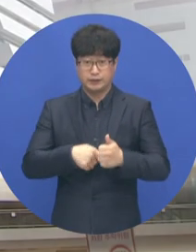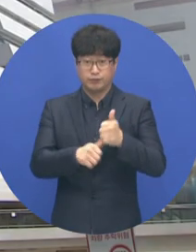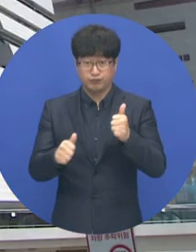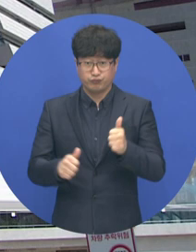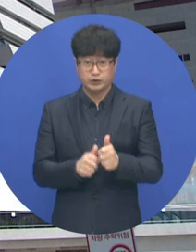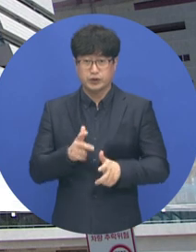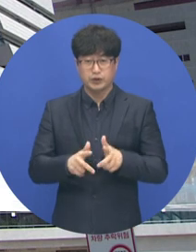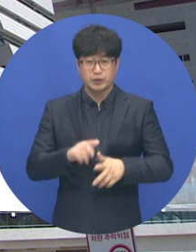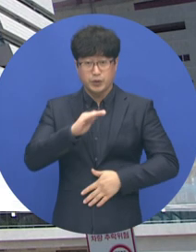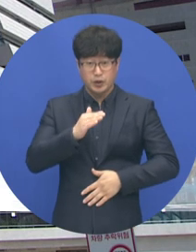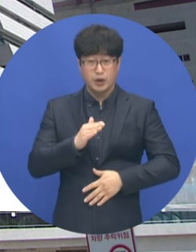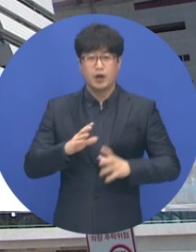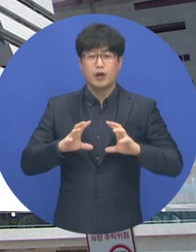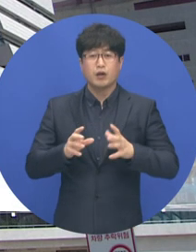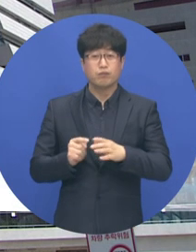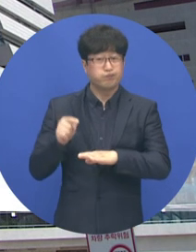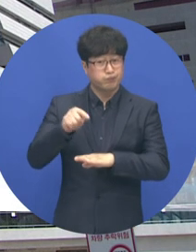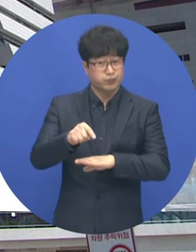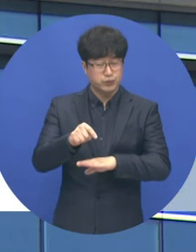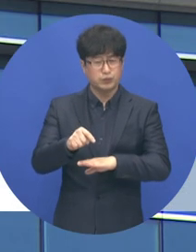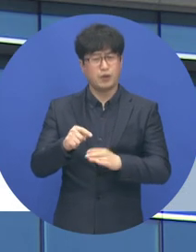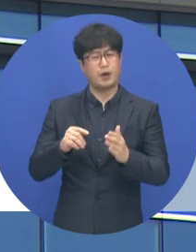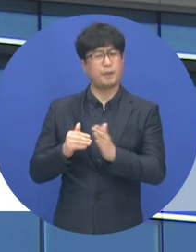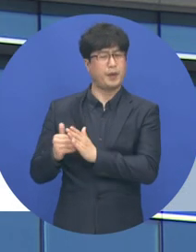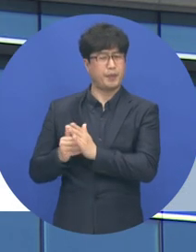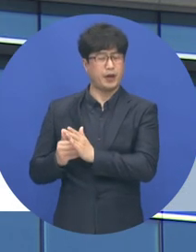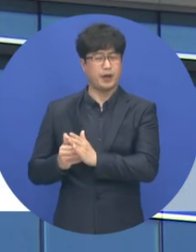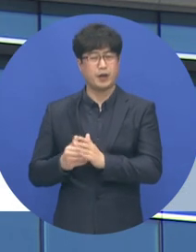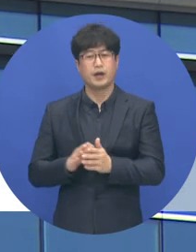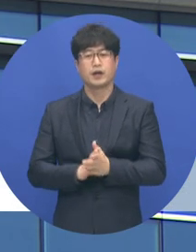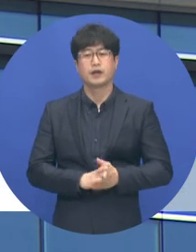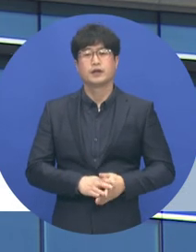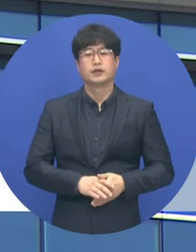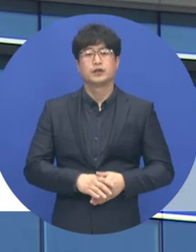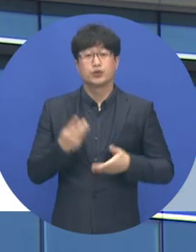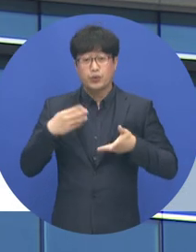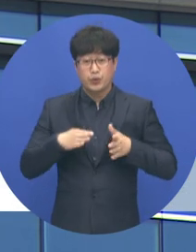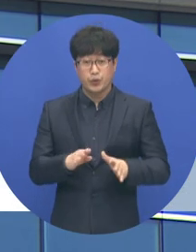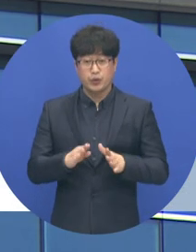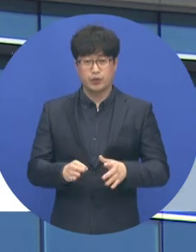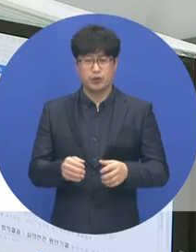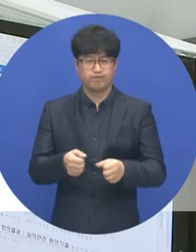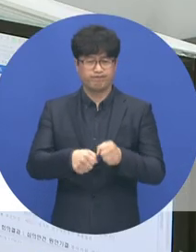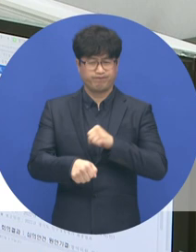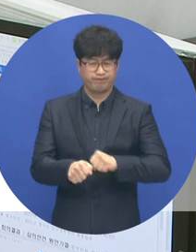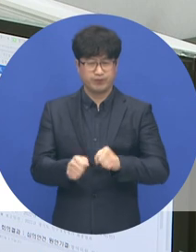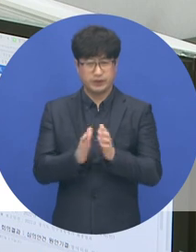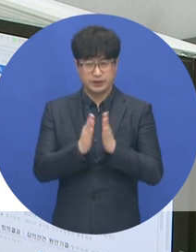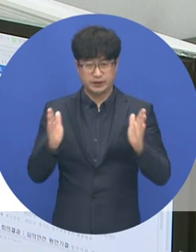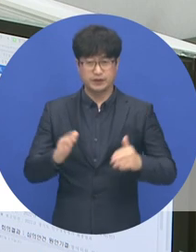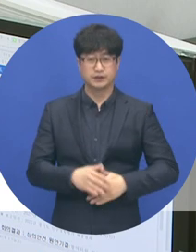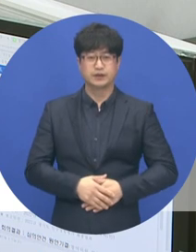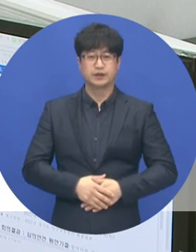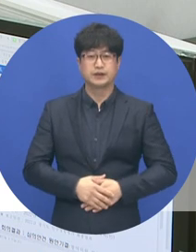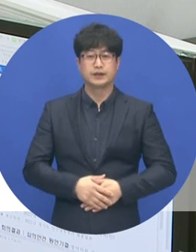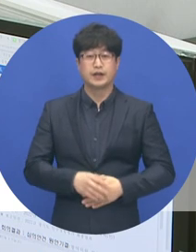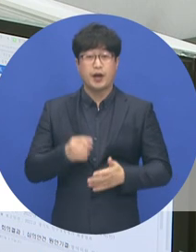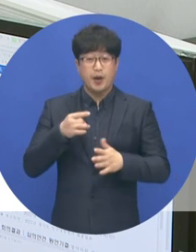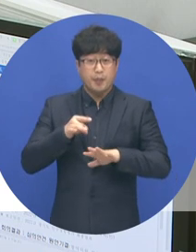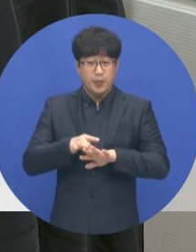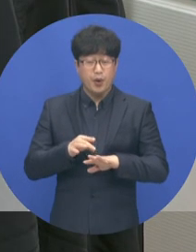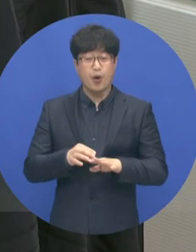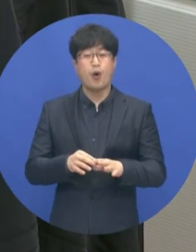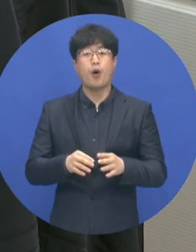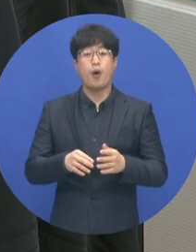예산이 지난해 국회 문턱을 넘지 못하면서 답보 상태에 빠지자 경기도가 팔을 걷어붙였습니다. 유해 발굴을